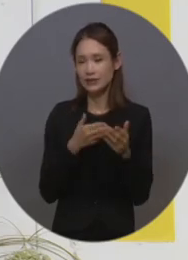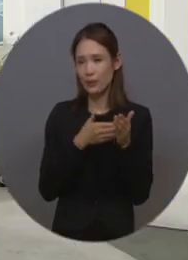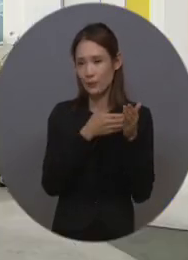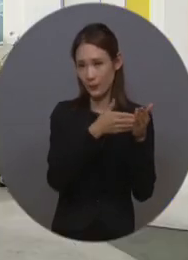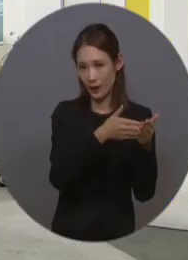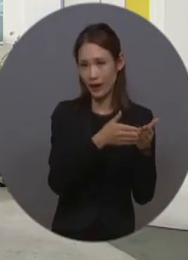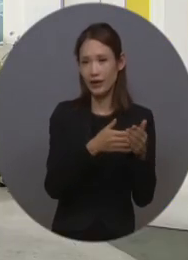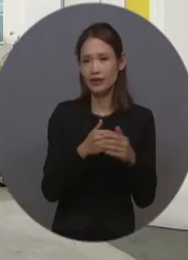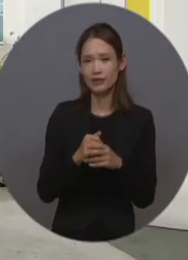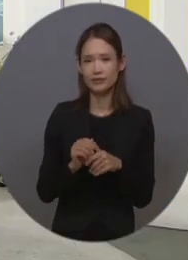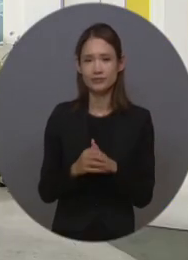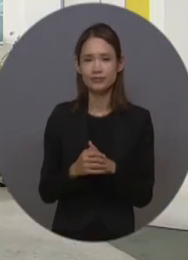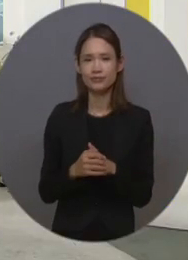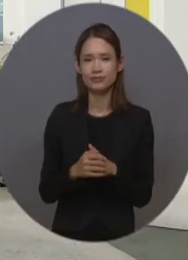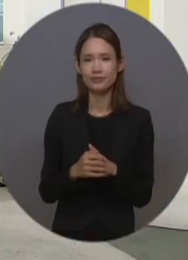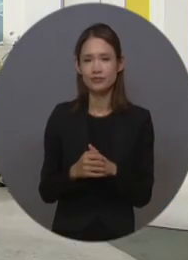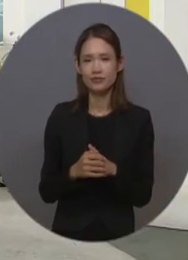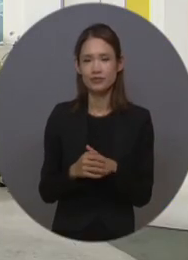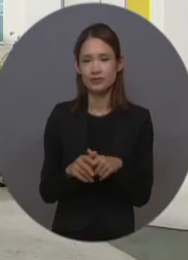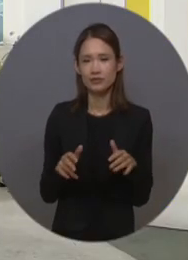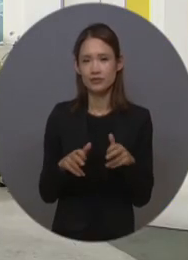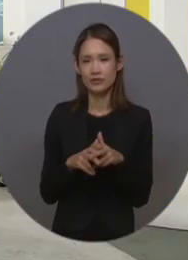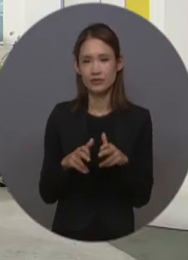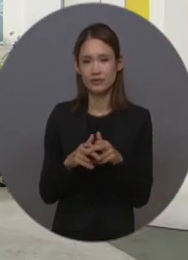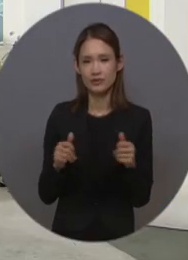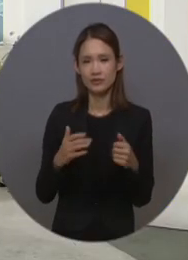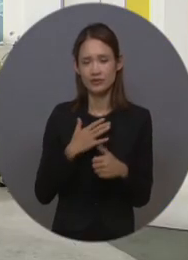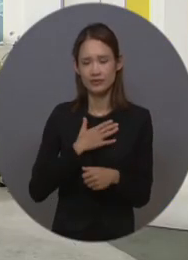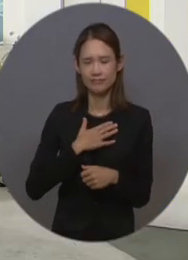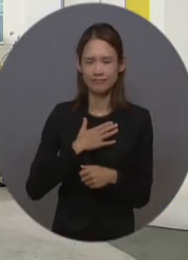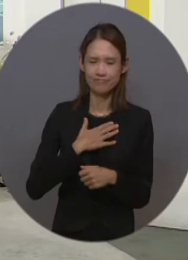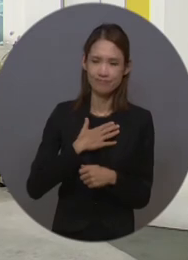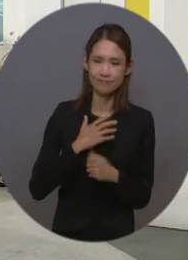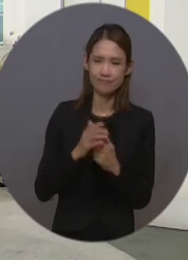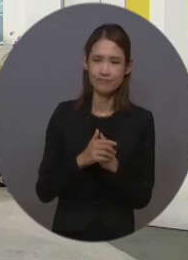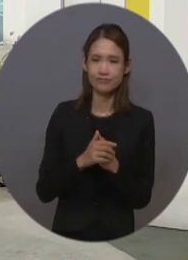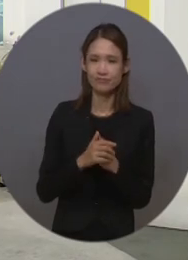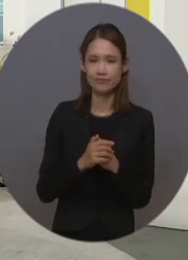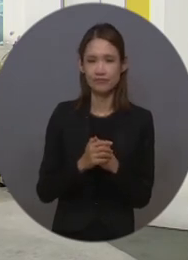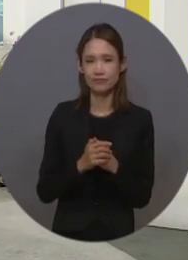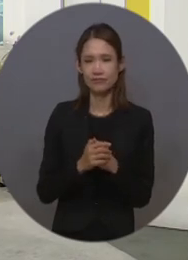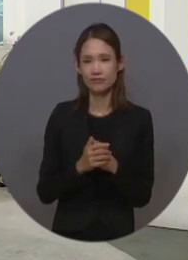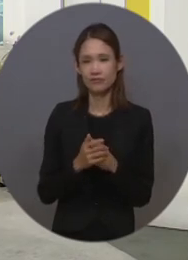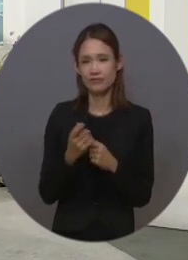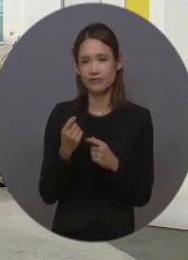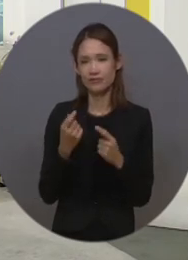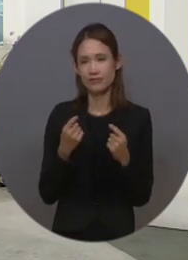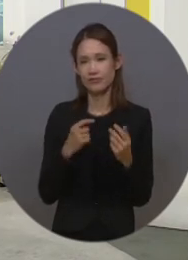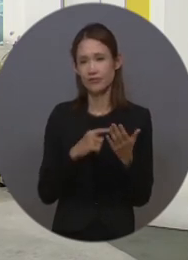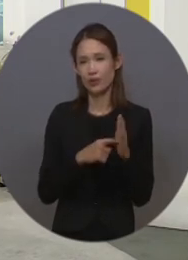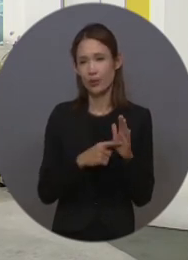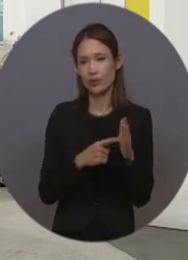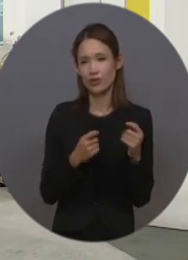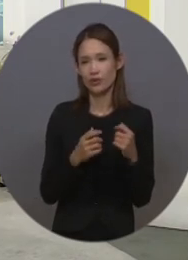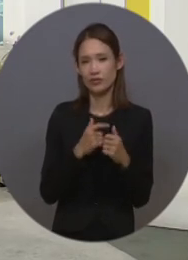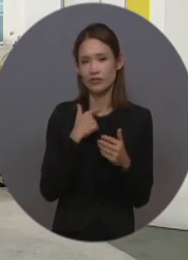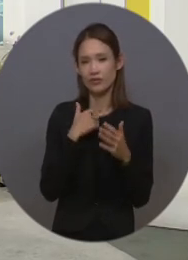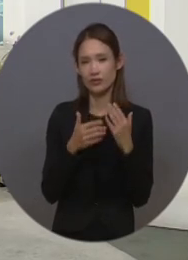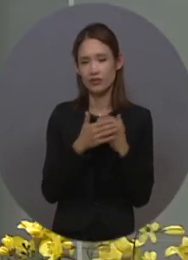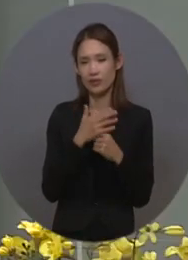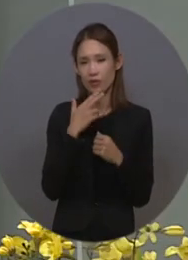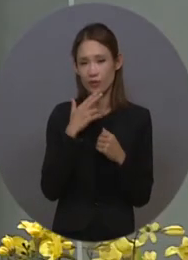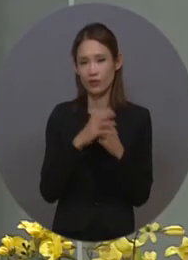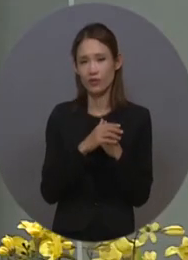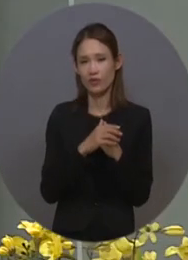네. 이게 보통 이게 장애인 감수성이 이제 약간 좀 뭐라 이런 표현하면 그렇겠지만 경험이 없는